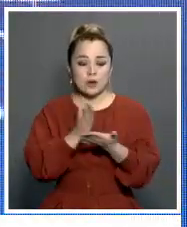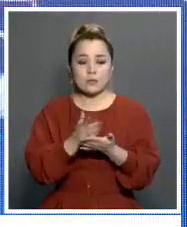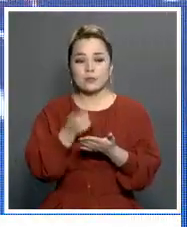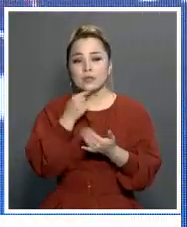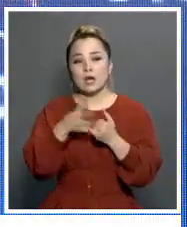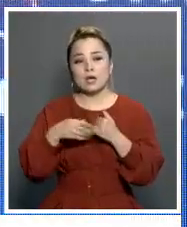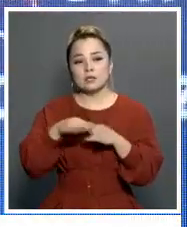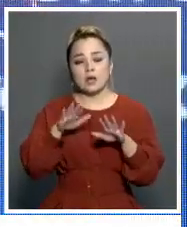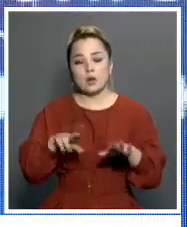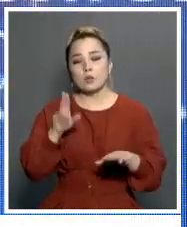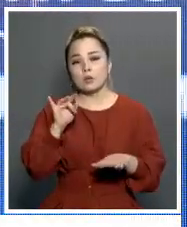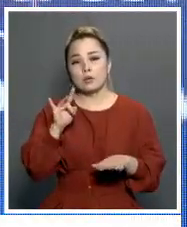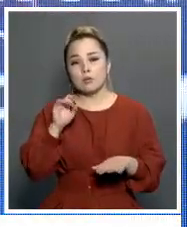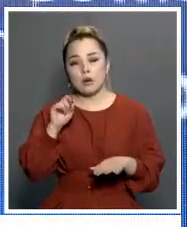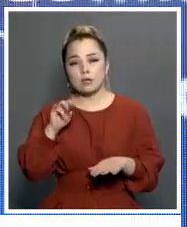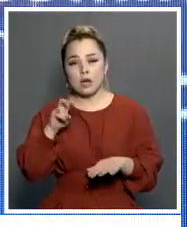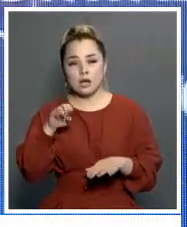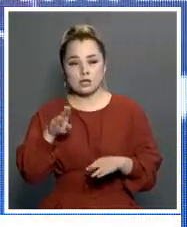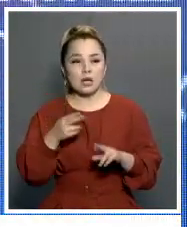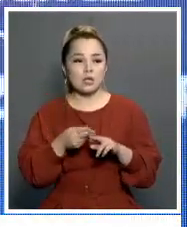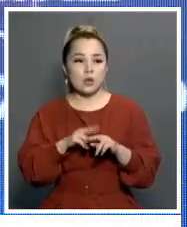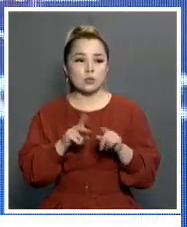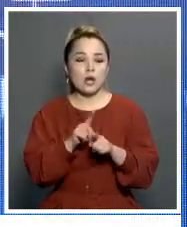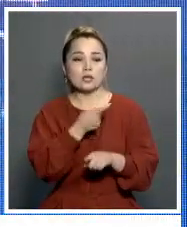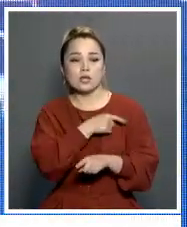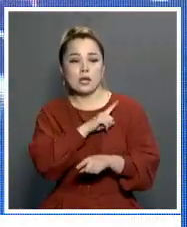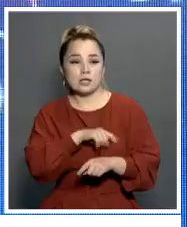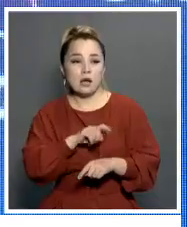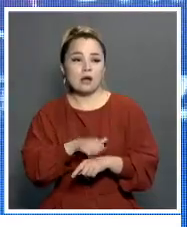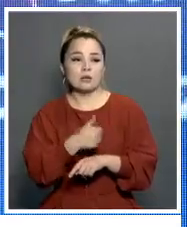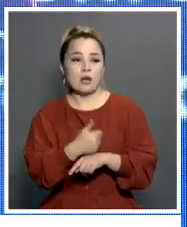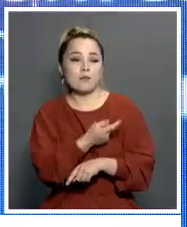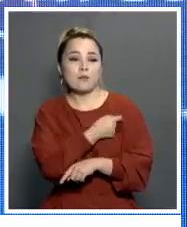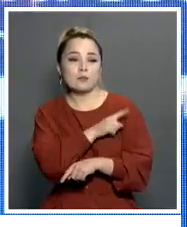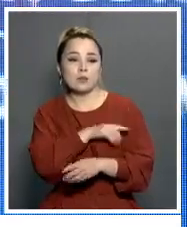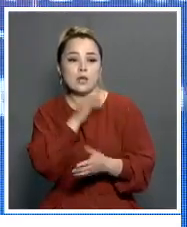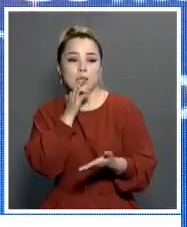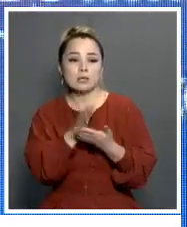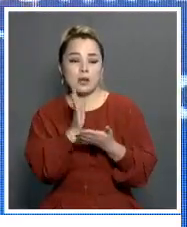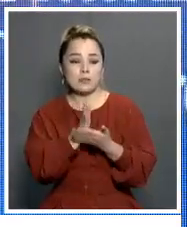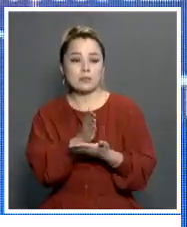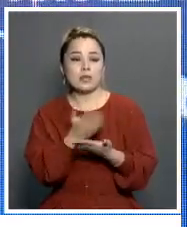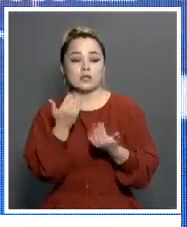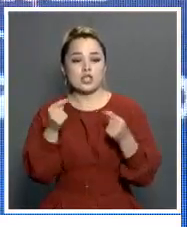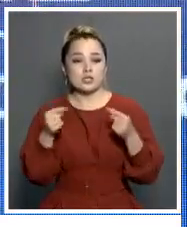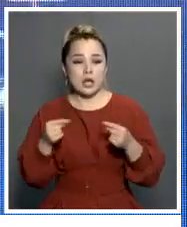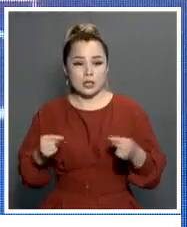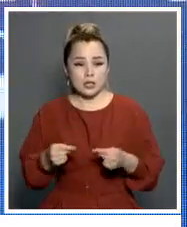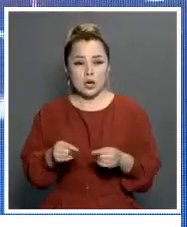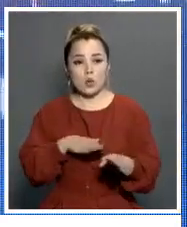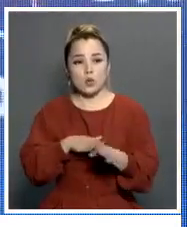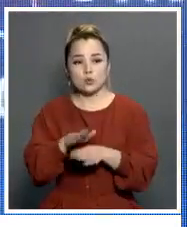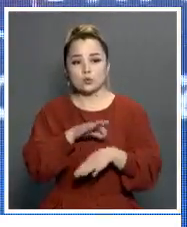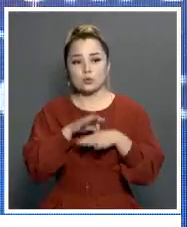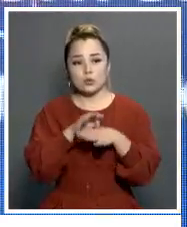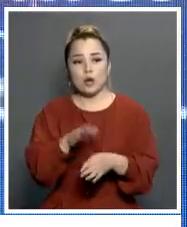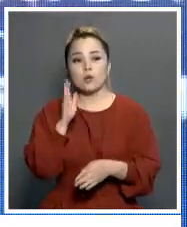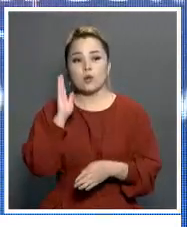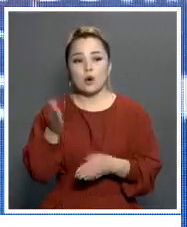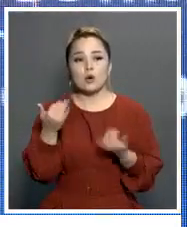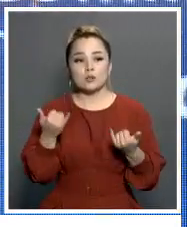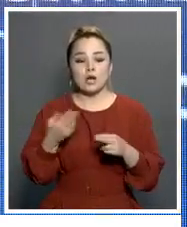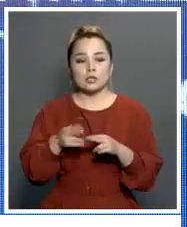аймақта құрбан айт намазын оқу жергілікті санитарлық мемлекеттік бас дәрігердің қаулысына сәйкес жүзеге асырылады. Осы